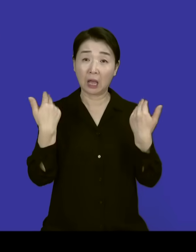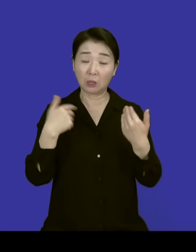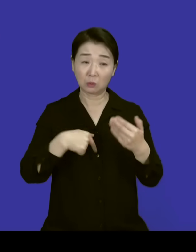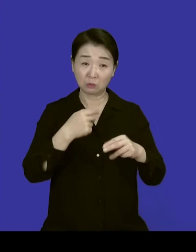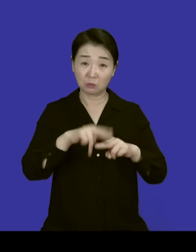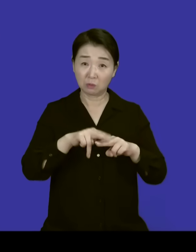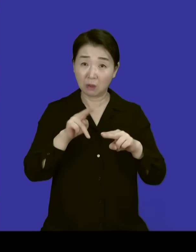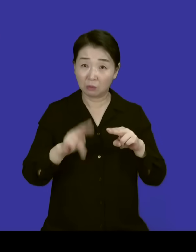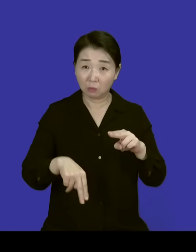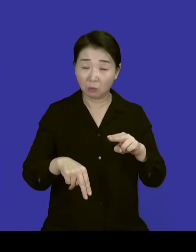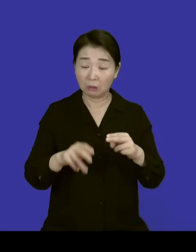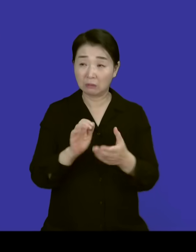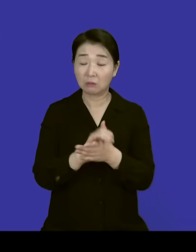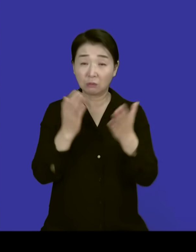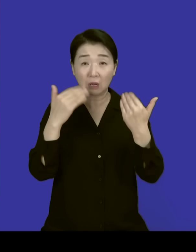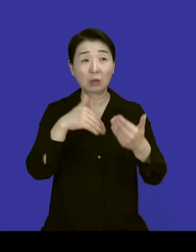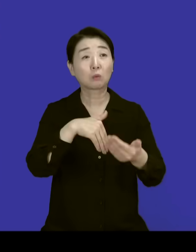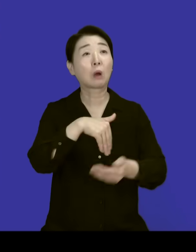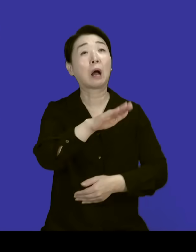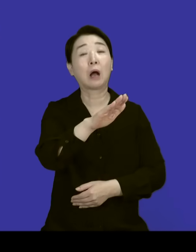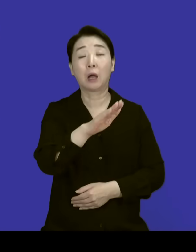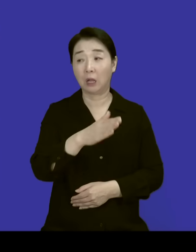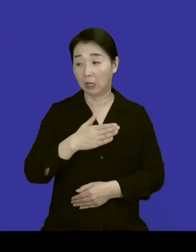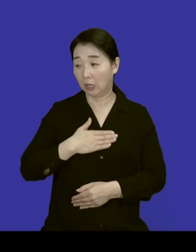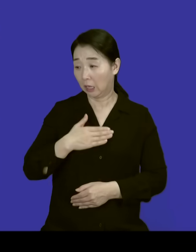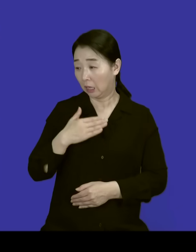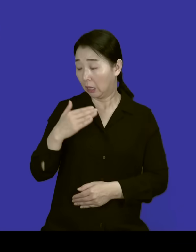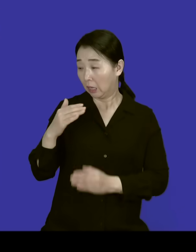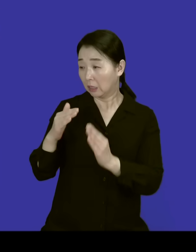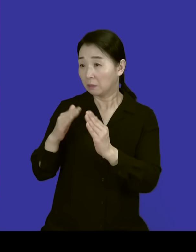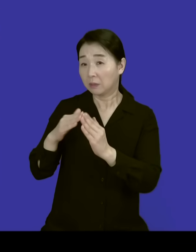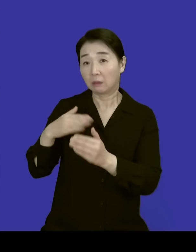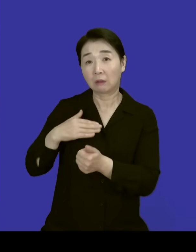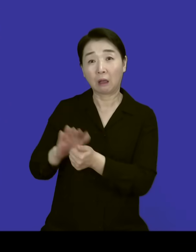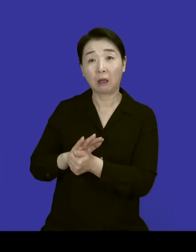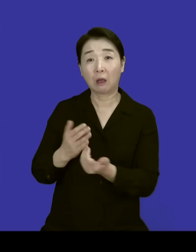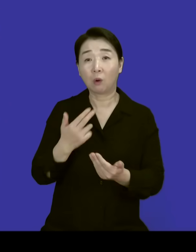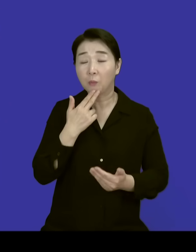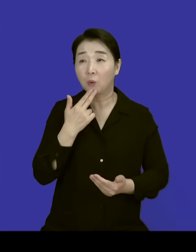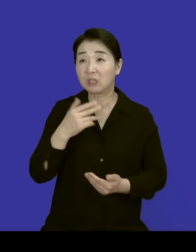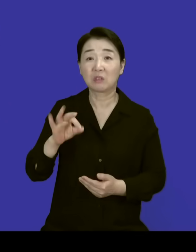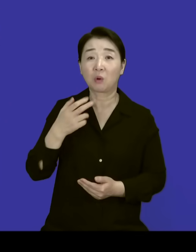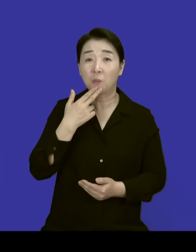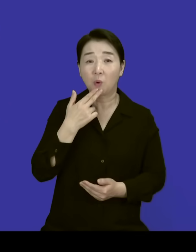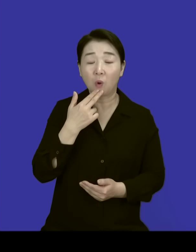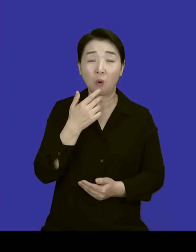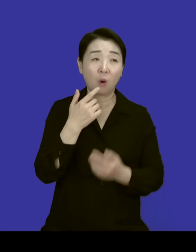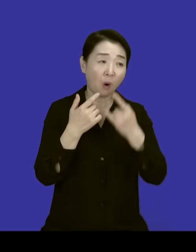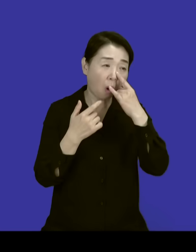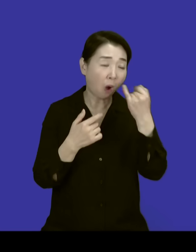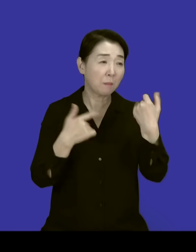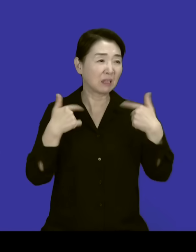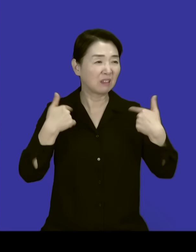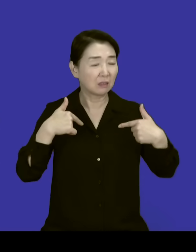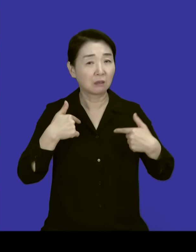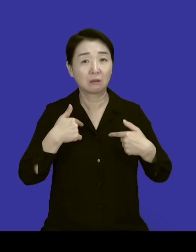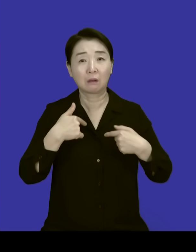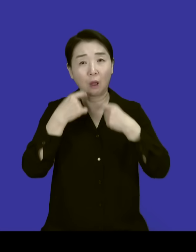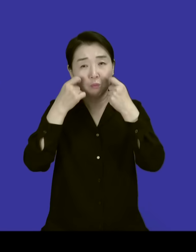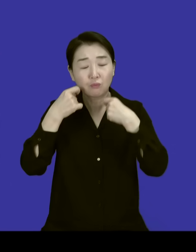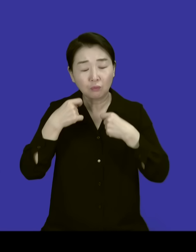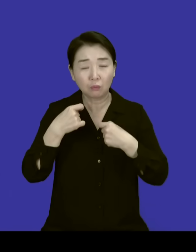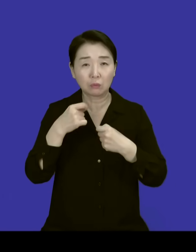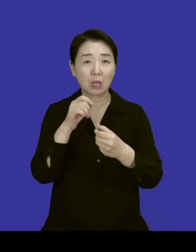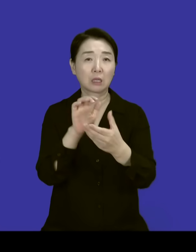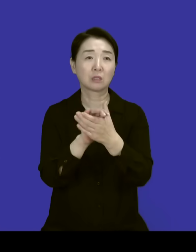그렇죠. 집에서는 이제 가족으로 대우도 못 받고 네. 어머니는 매일 속상해서 울고 예. 저는 밖에서 이제 친구들이랑 뭐 만나면 패싸움이나 하고